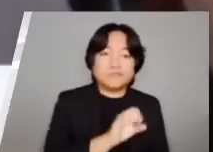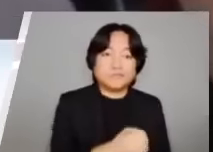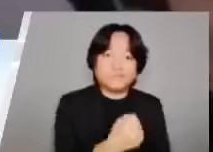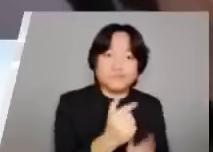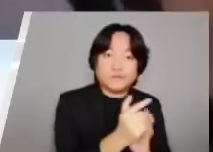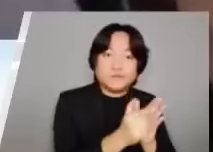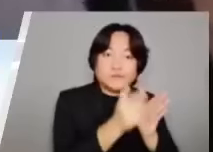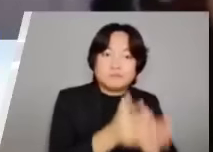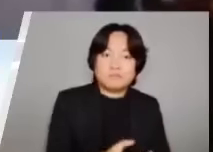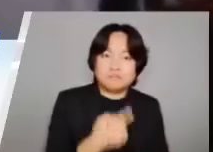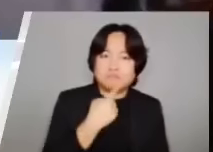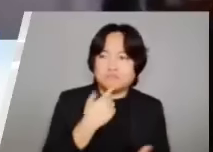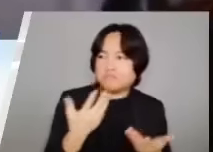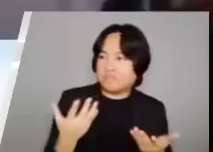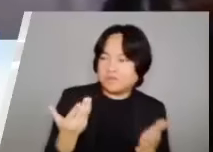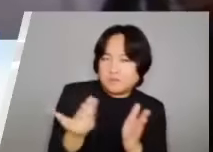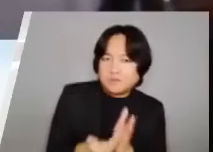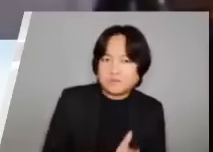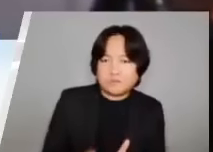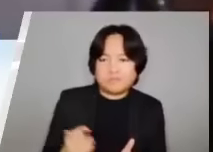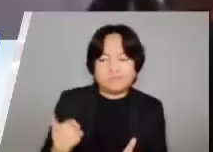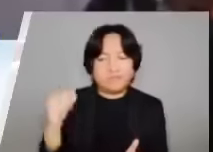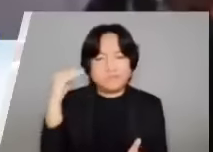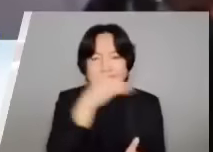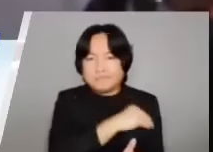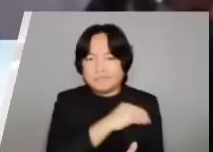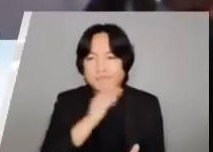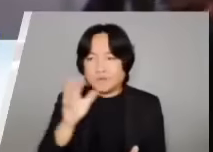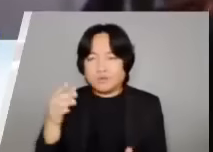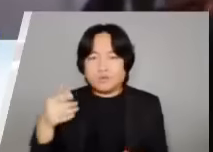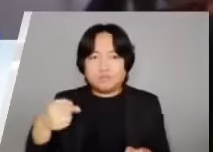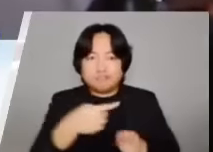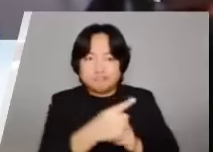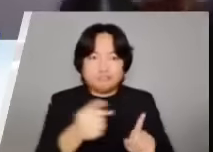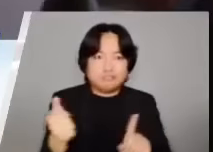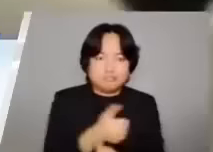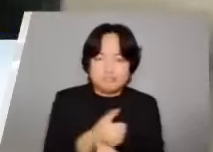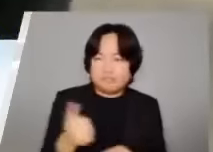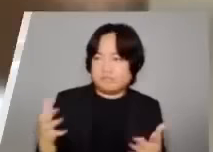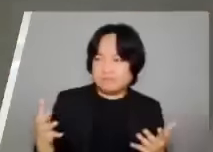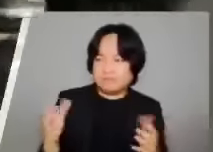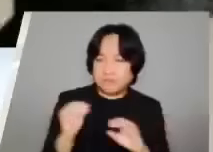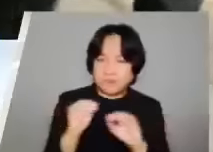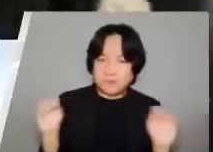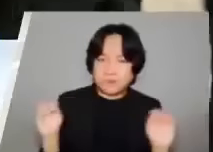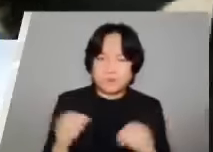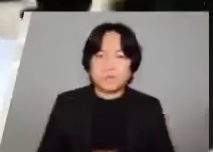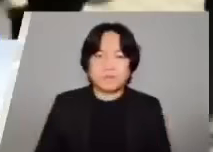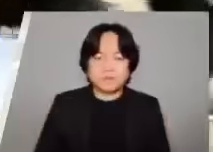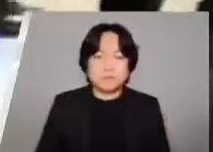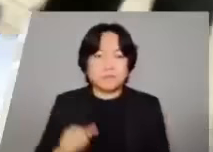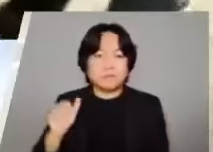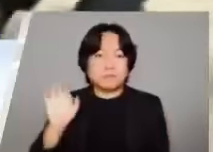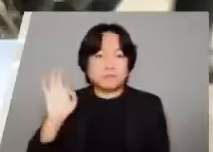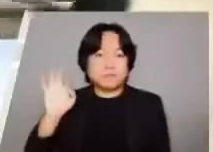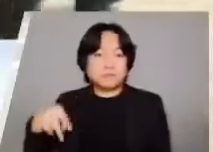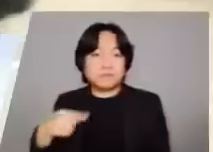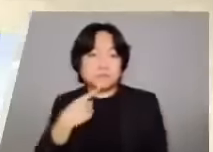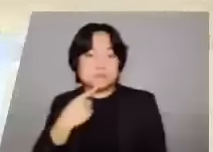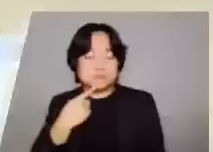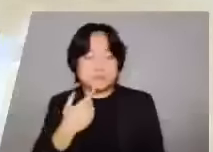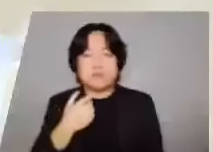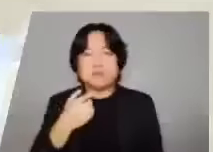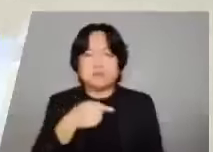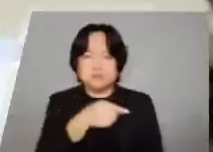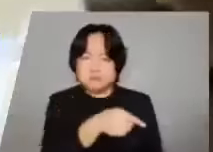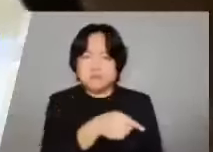at walang katotohanan ang mga alegasyong pang-aabuso. Kinumpirma naman ng Armed Forces of the Philippines na may Army Signal Battalion,